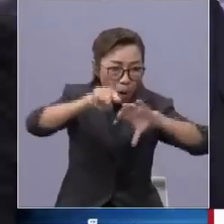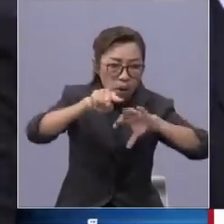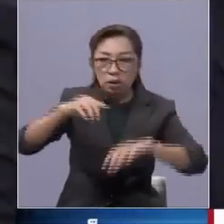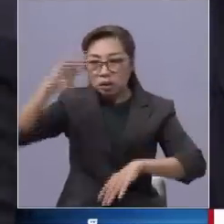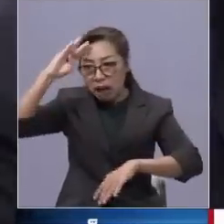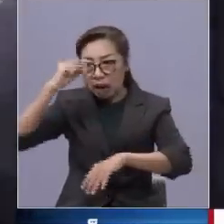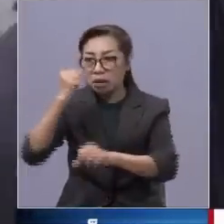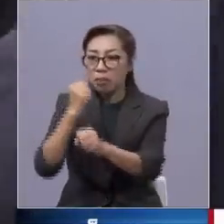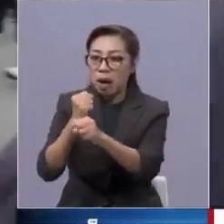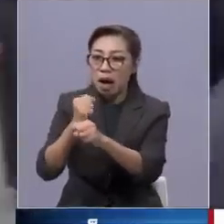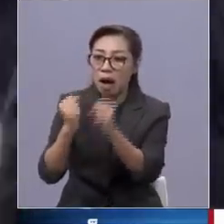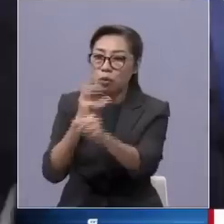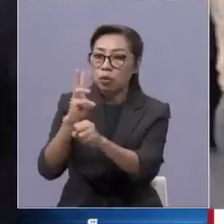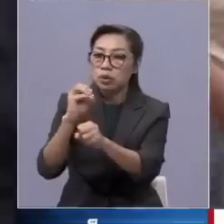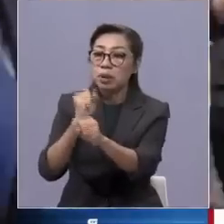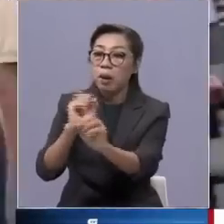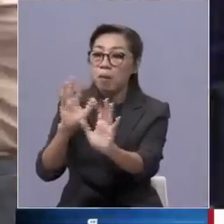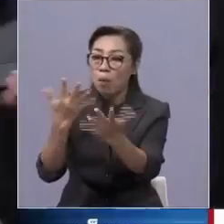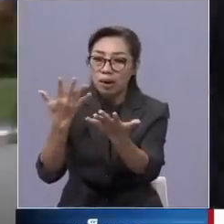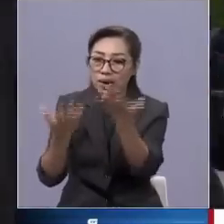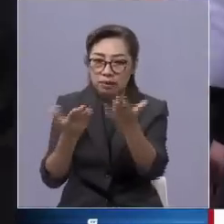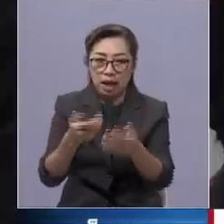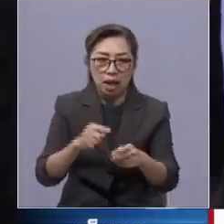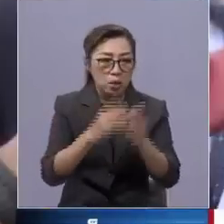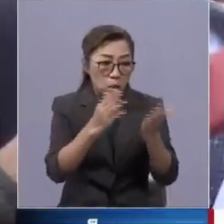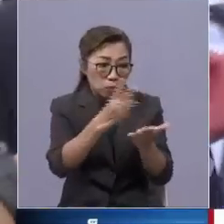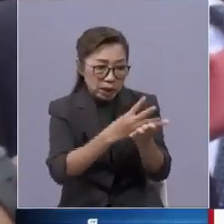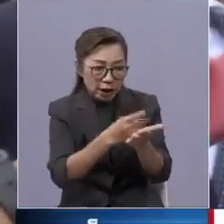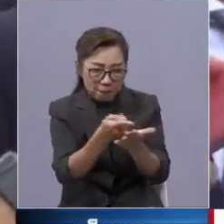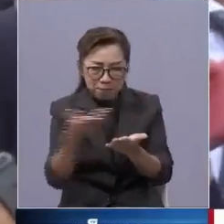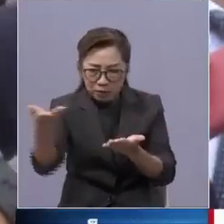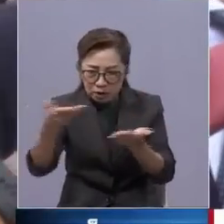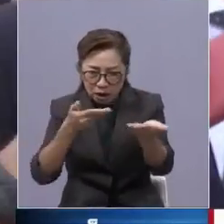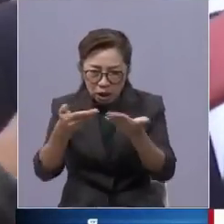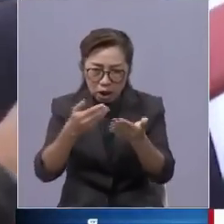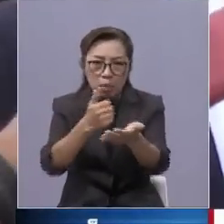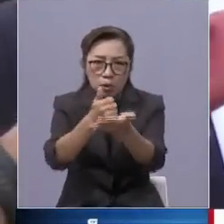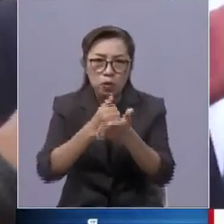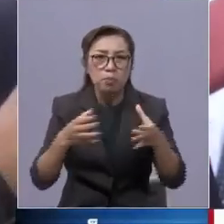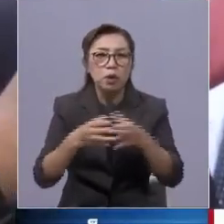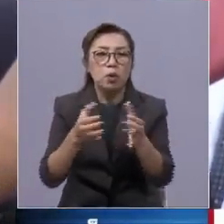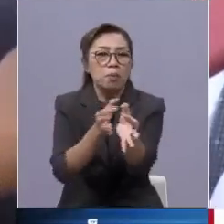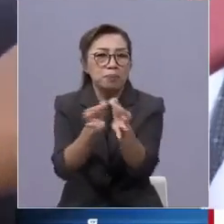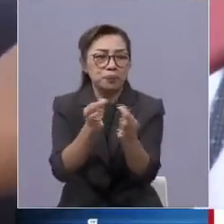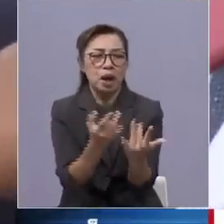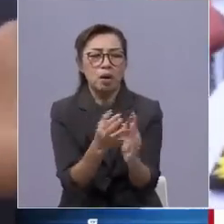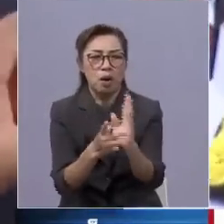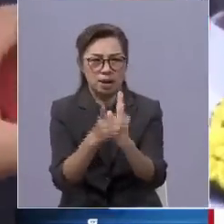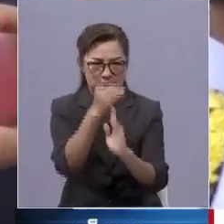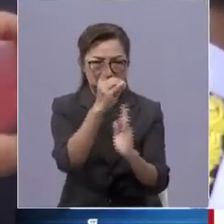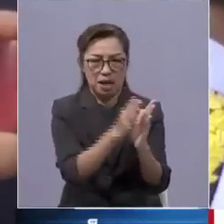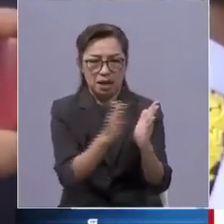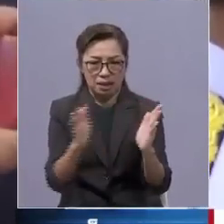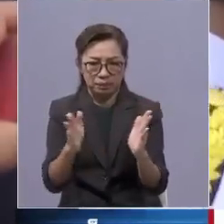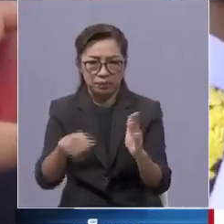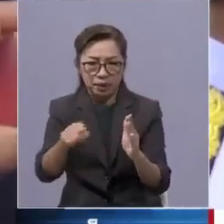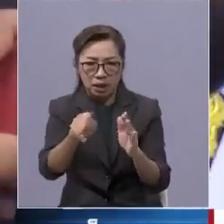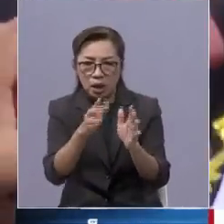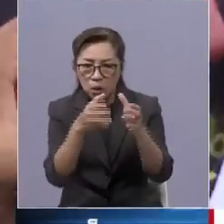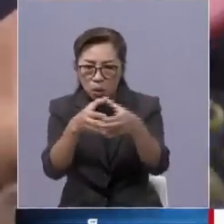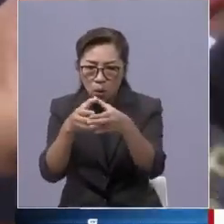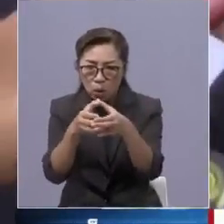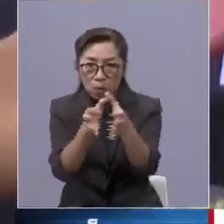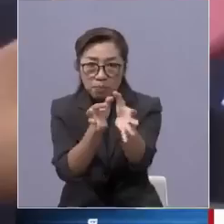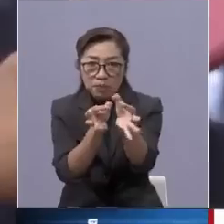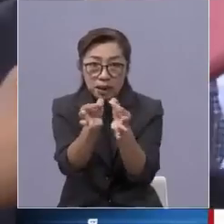ษียณนักวิชาการทั้งนี้ขอเวลา1สัปดาห์นะคาดว่าจะเตรียมของส่วนของที่ปรึกษาไว้ได้เรียบร้